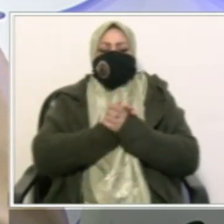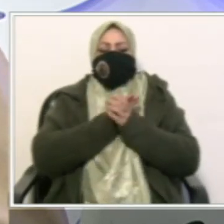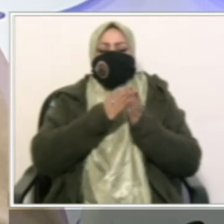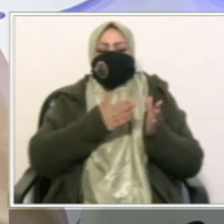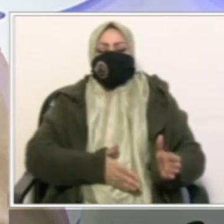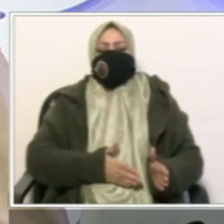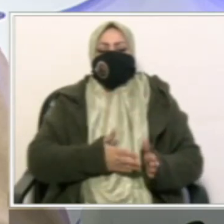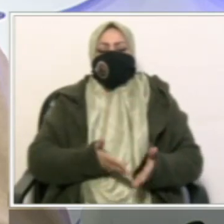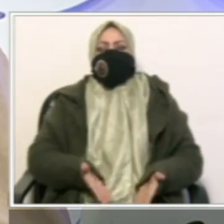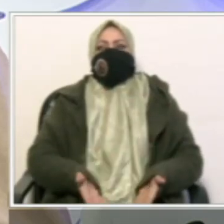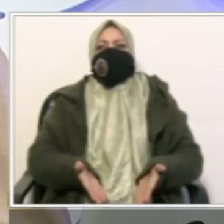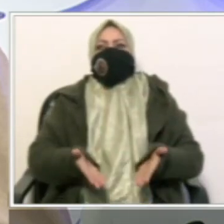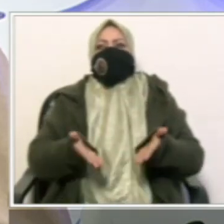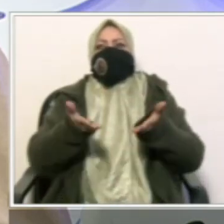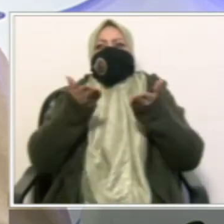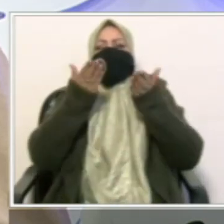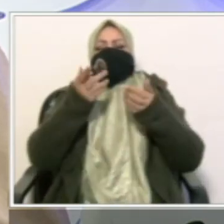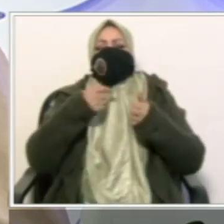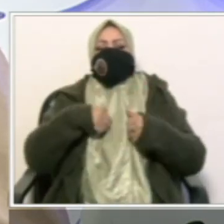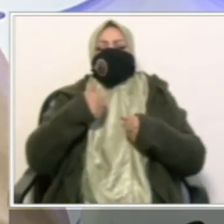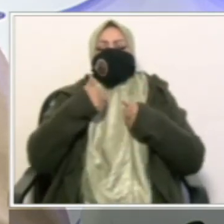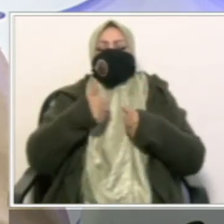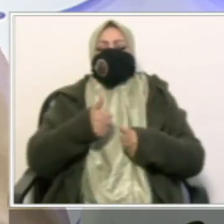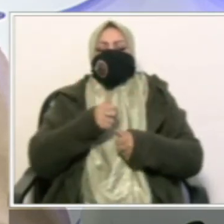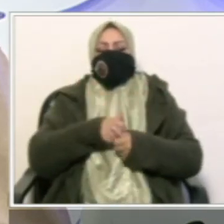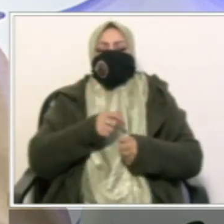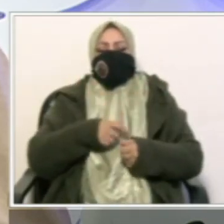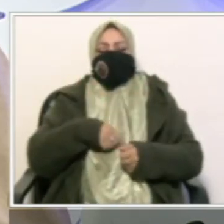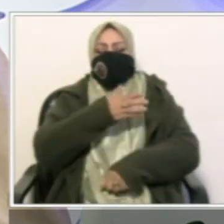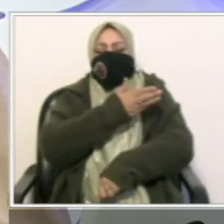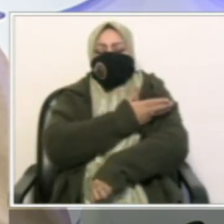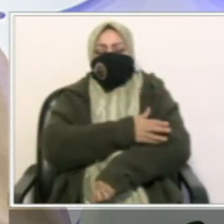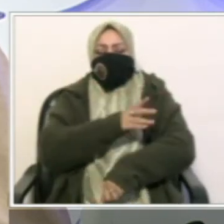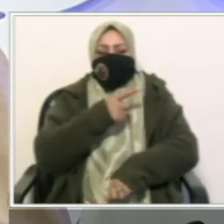لنا ما لا يعلمون ولا تؤاخذنا بما يقولون.